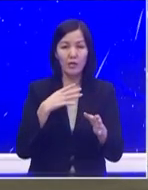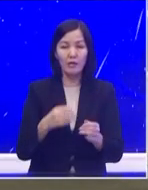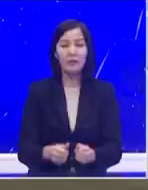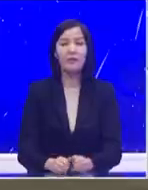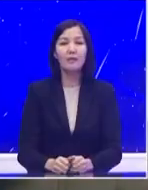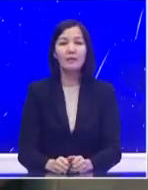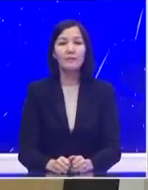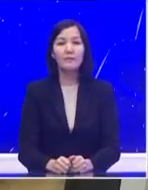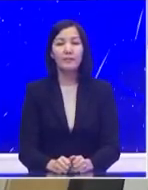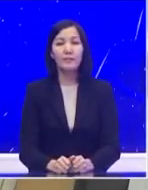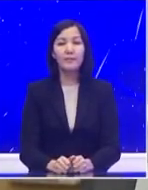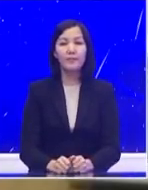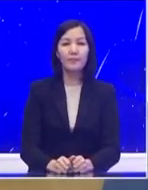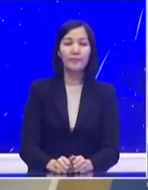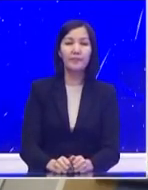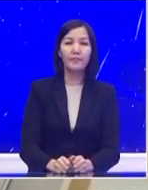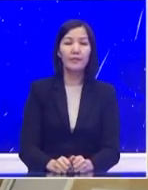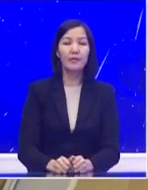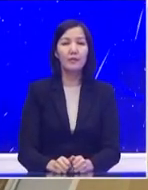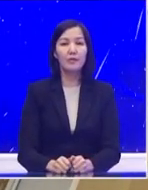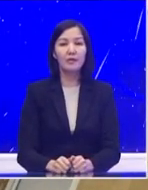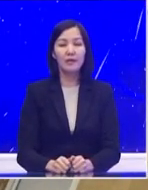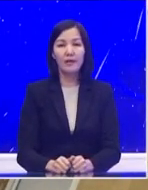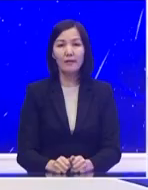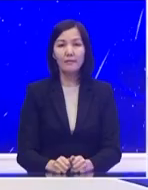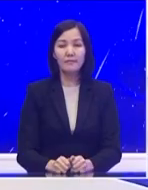Меруерт Қыдырбайқызы, Қайрат Қазтұрғанов, Жетісу телеарнасы.